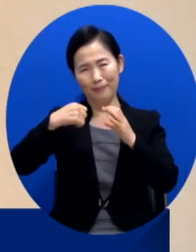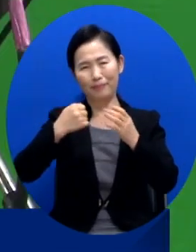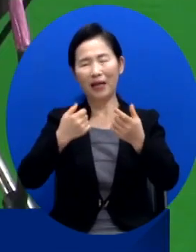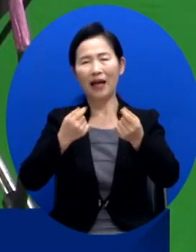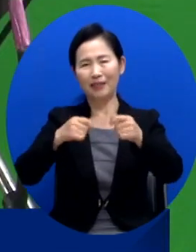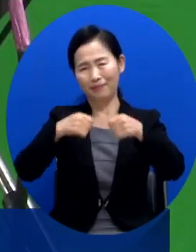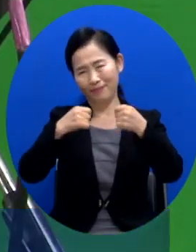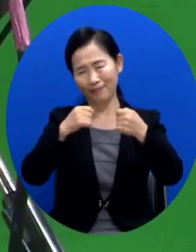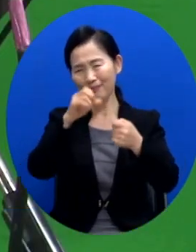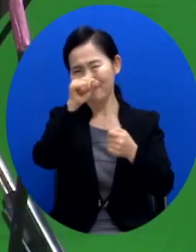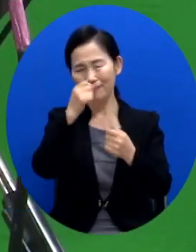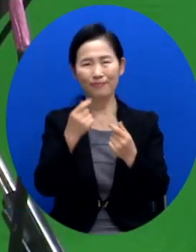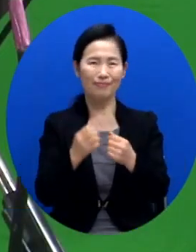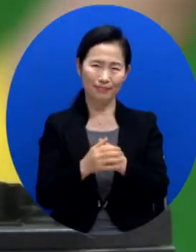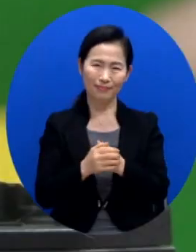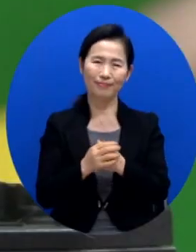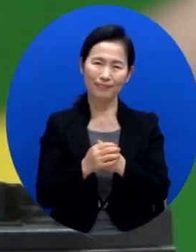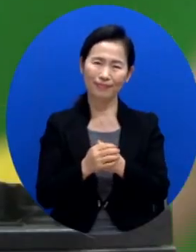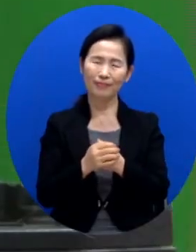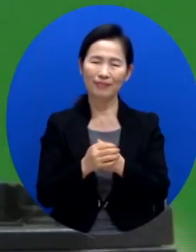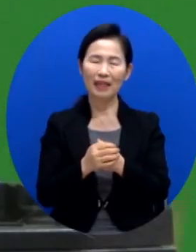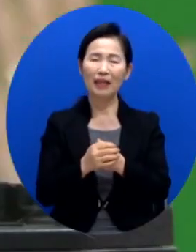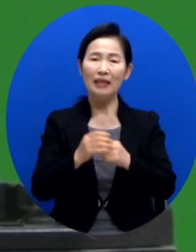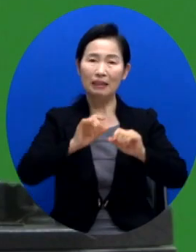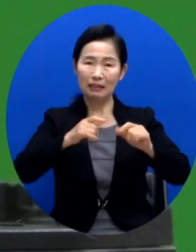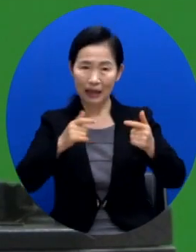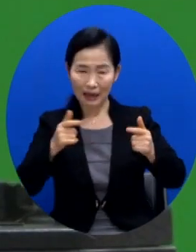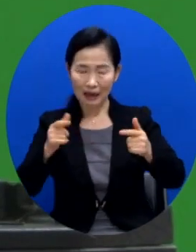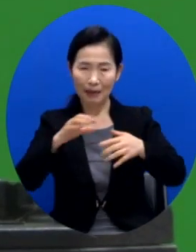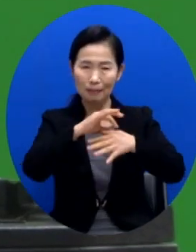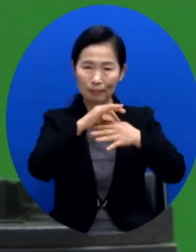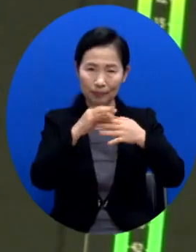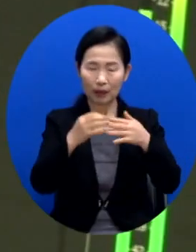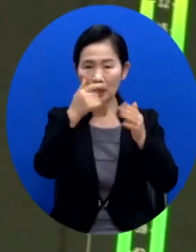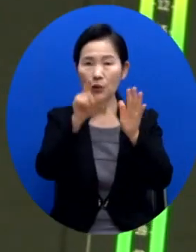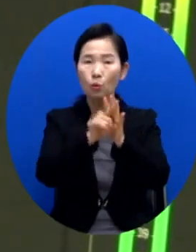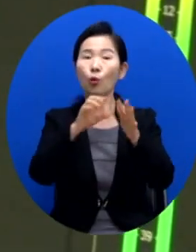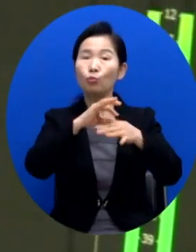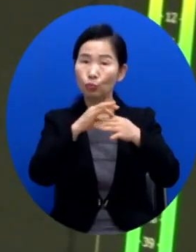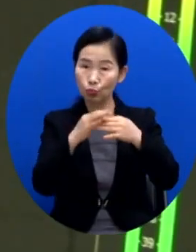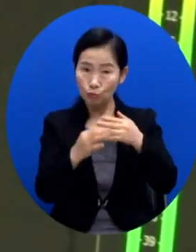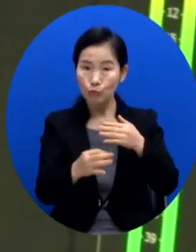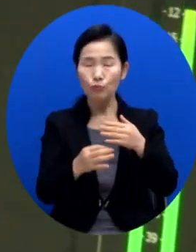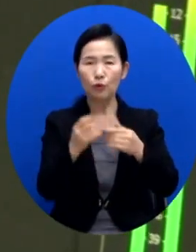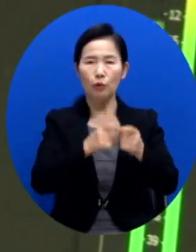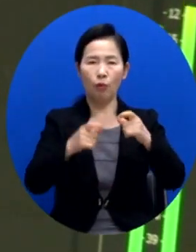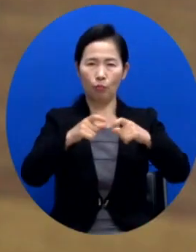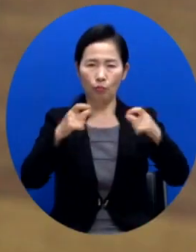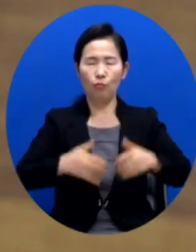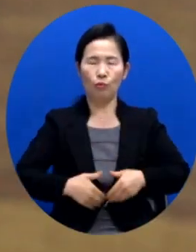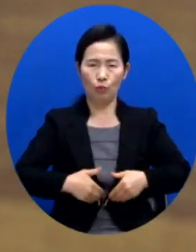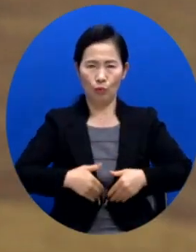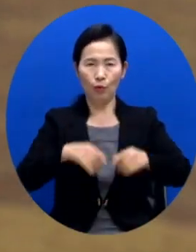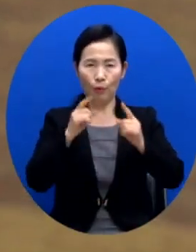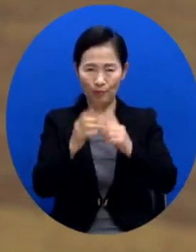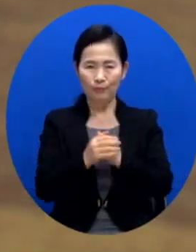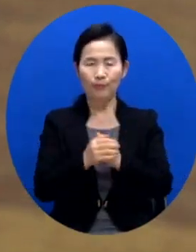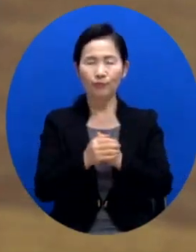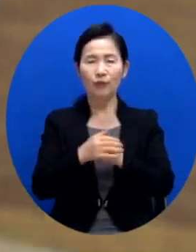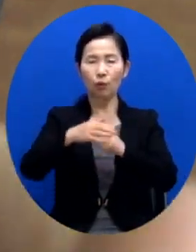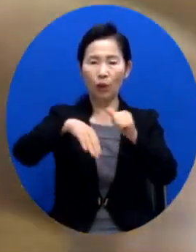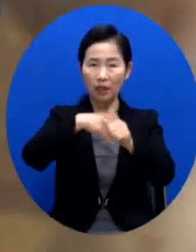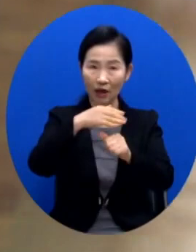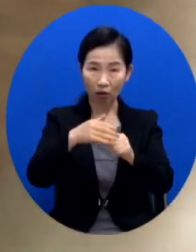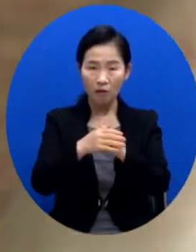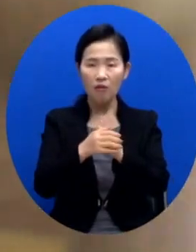바람이 있네요. 다양한 수단을 통한 기독교 콘텐츠의 개발 확산에 대한 소망도 있었습니다. 환경